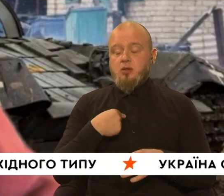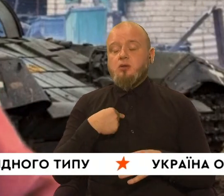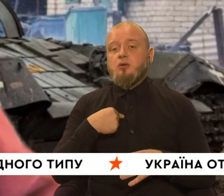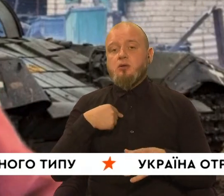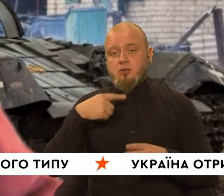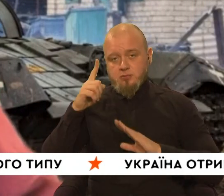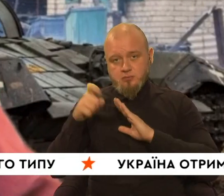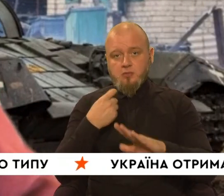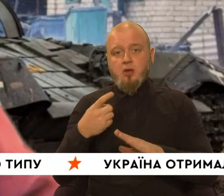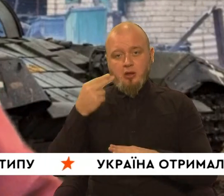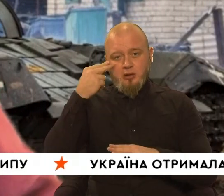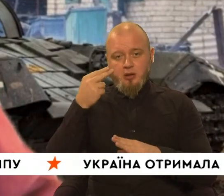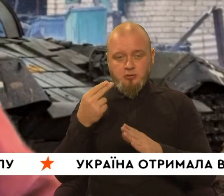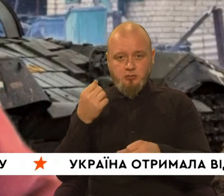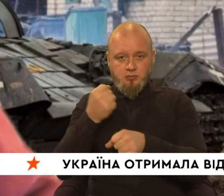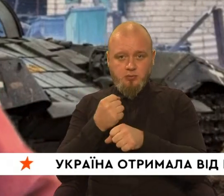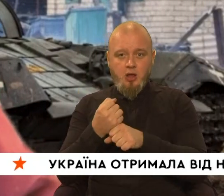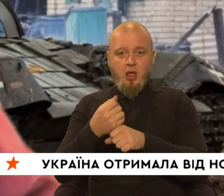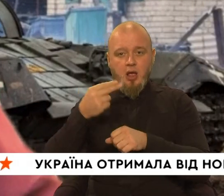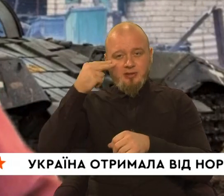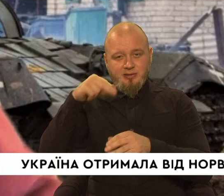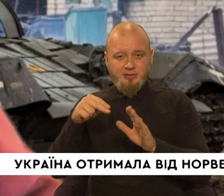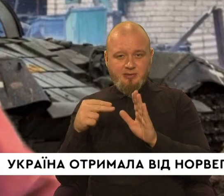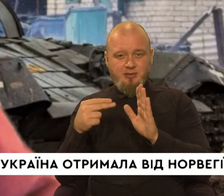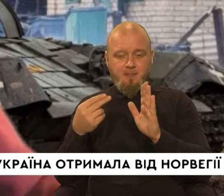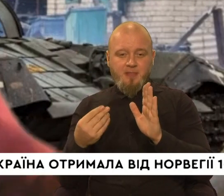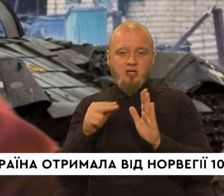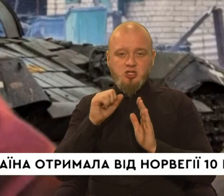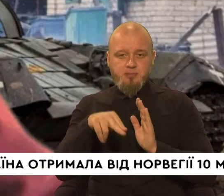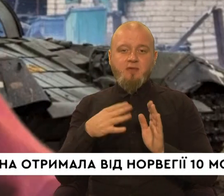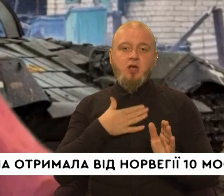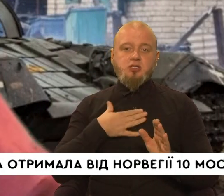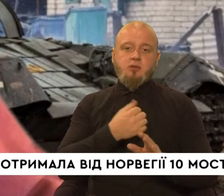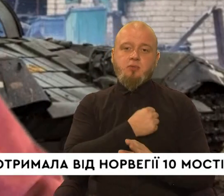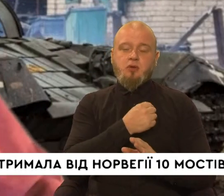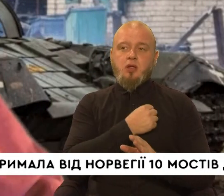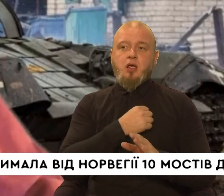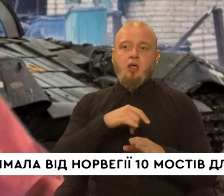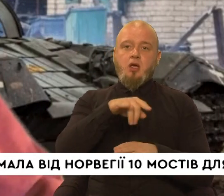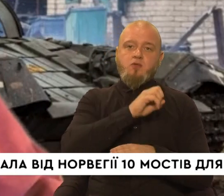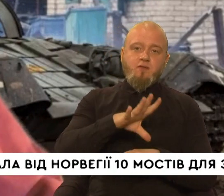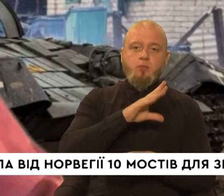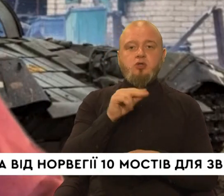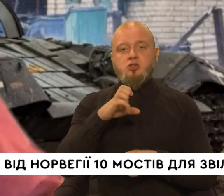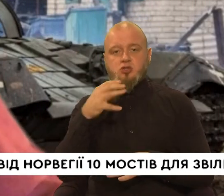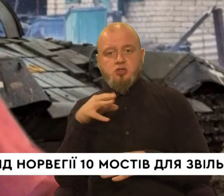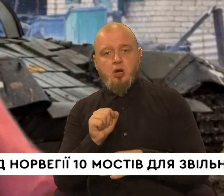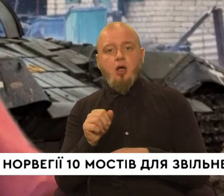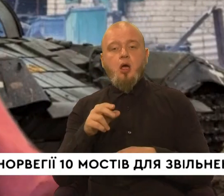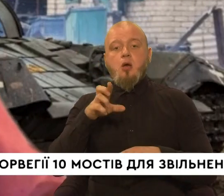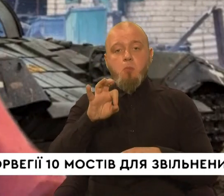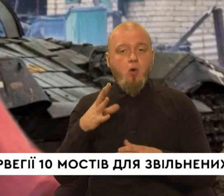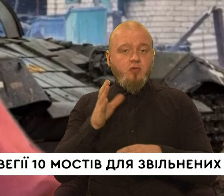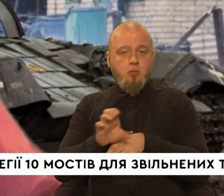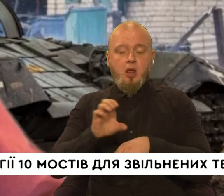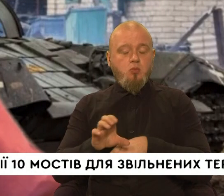до встановлення китайських чіпів у наші бойові літаки в Європі чи бойові літаки ВПС США, бо виробляємо недостатньо в Сполучених